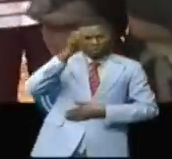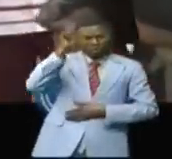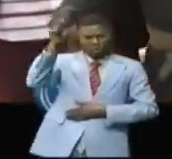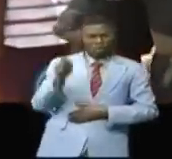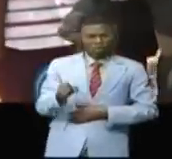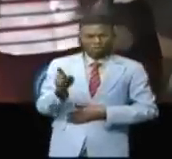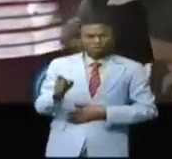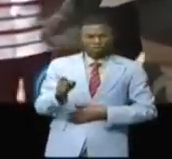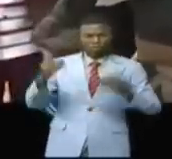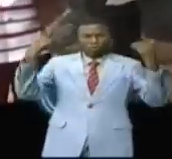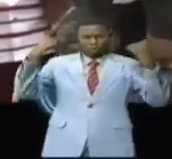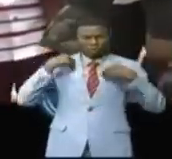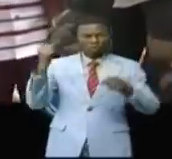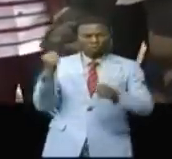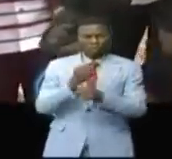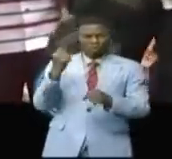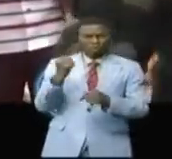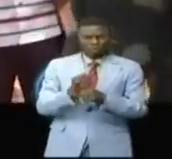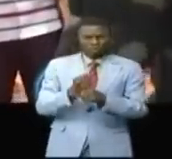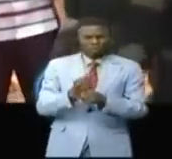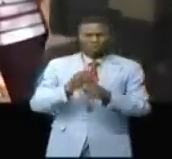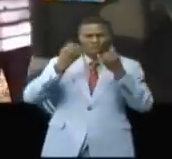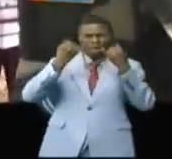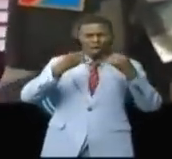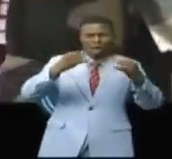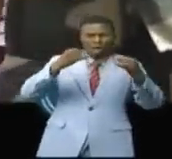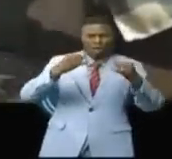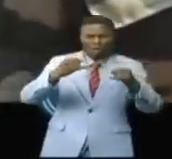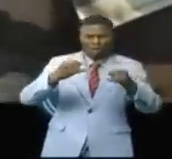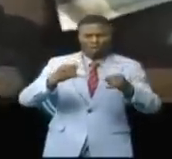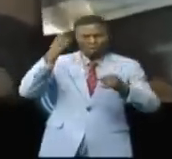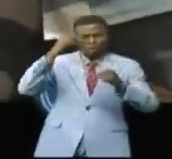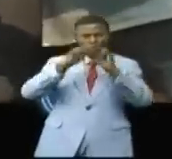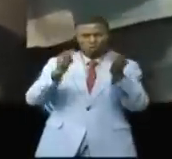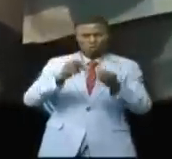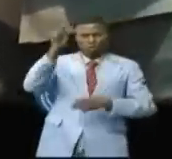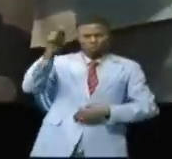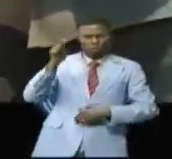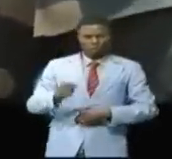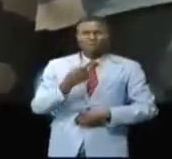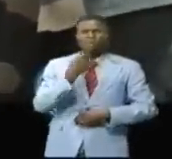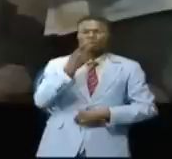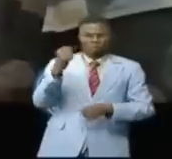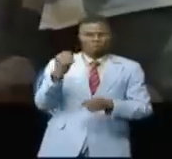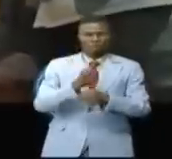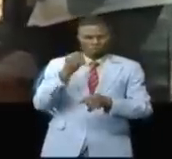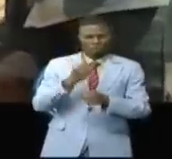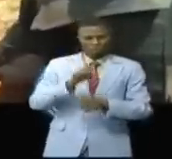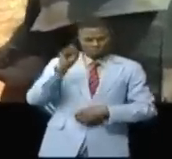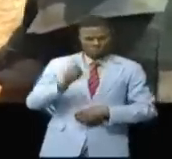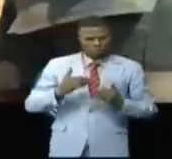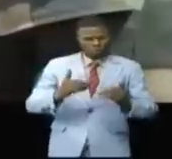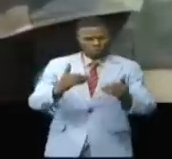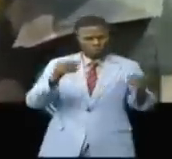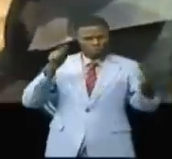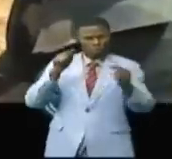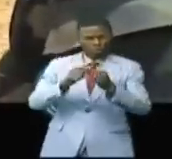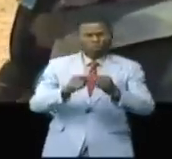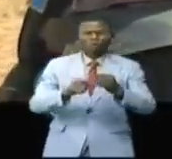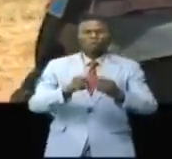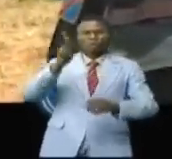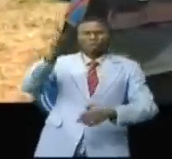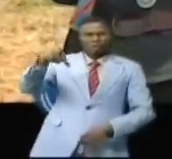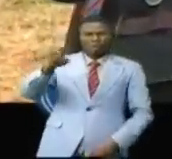commandant des opérations et renseignements au corps de génie militaire indique que les travaux doivent aller jusqu'à boga en